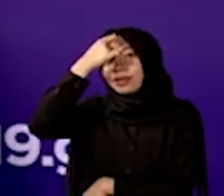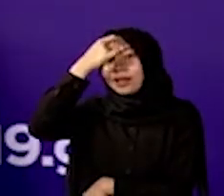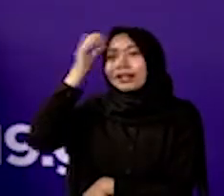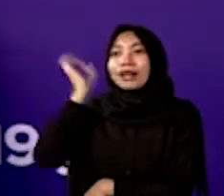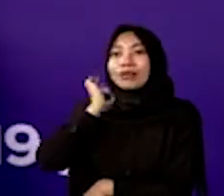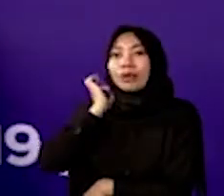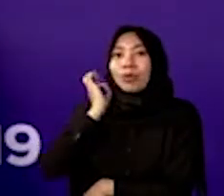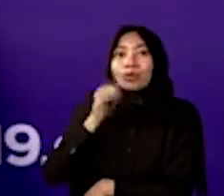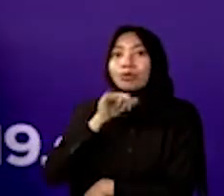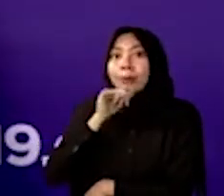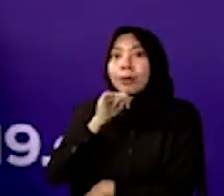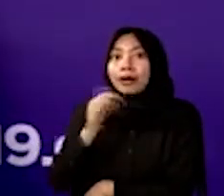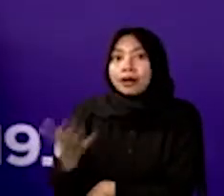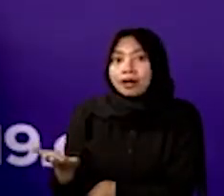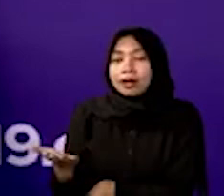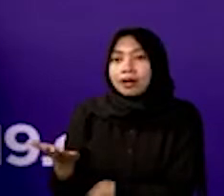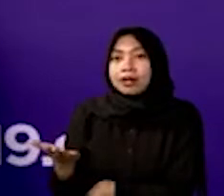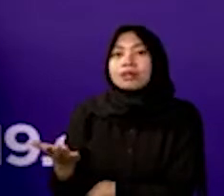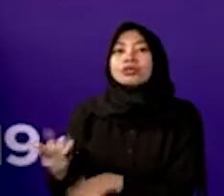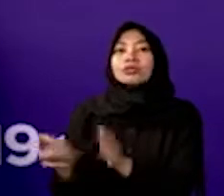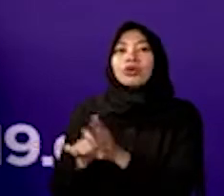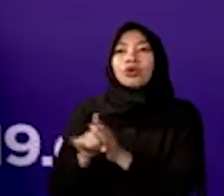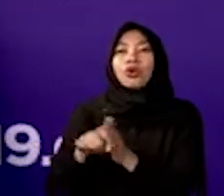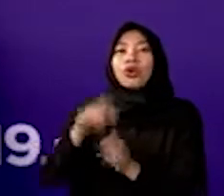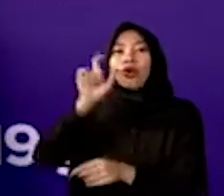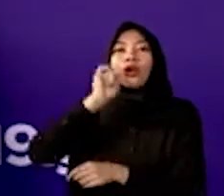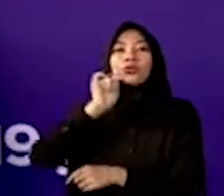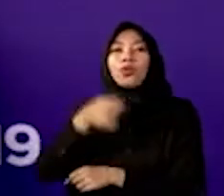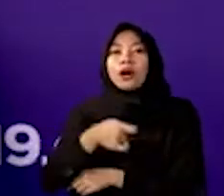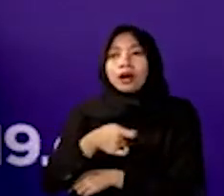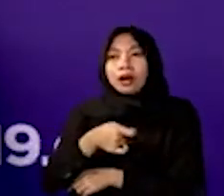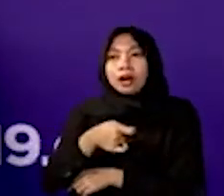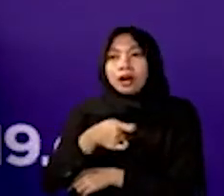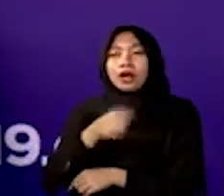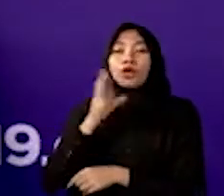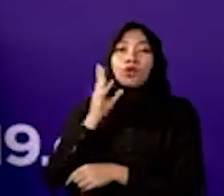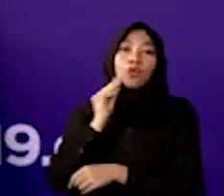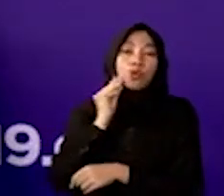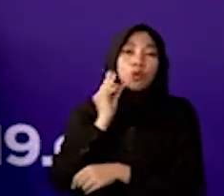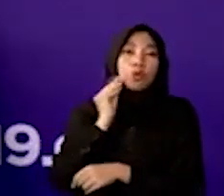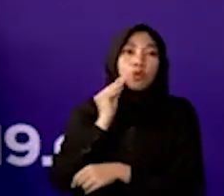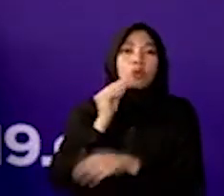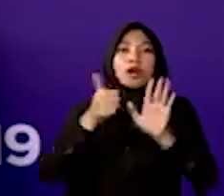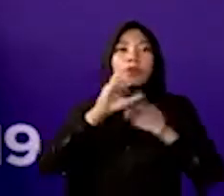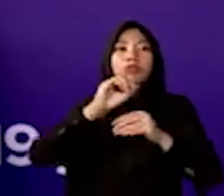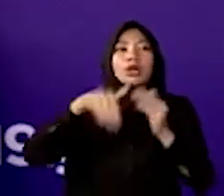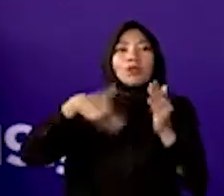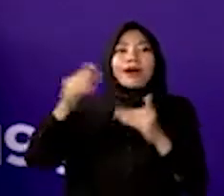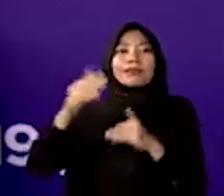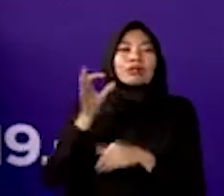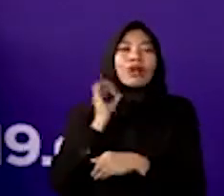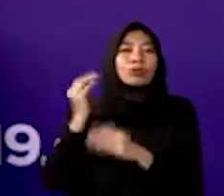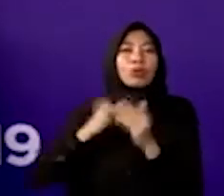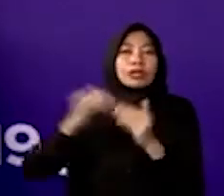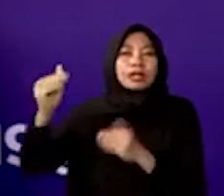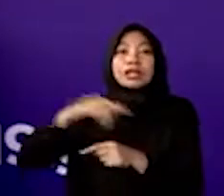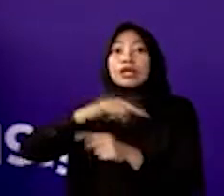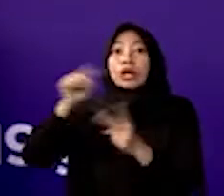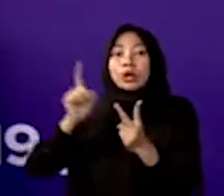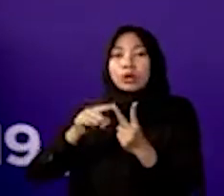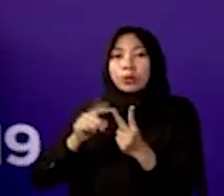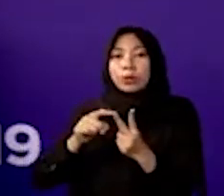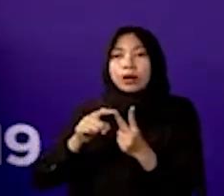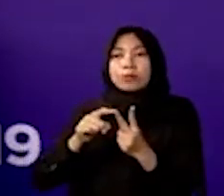siapa kelomp rentan di sini adalah lansia yang rata-rata usianya di atas 60 tahun lantas yang kedua